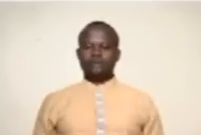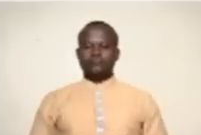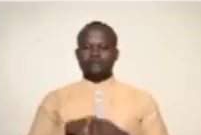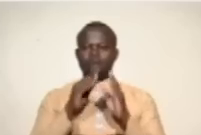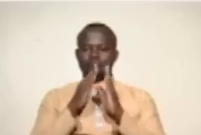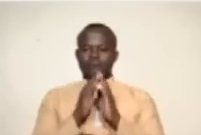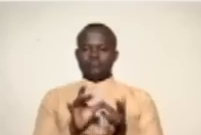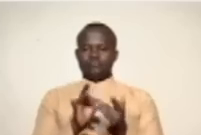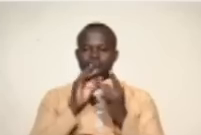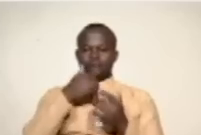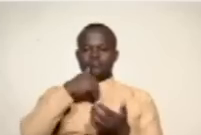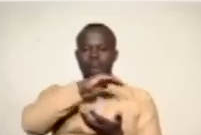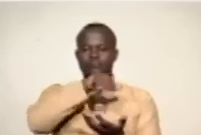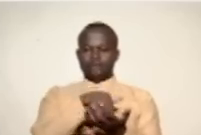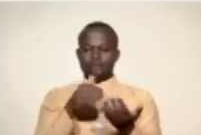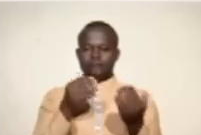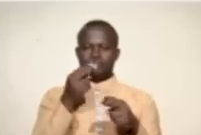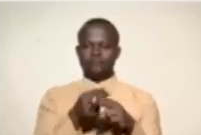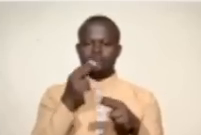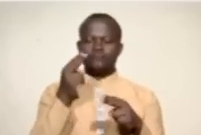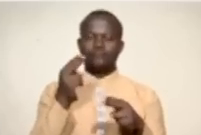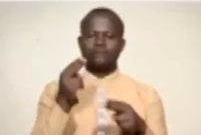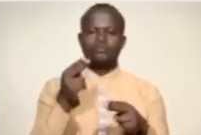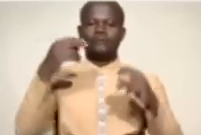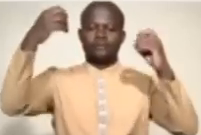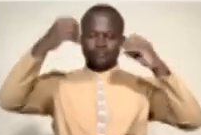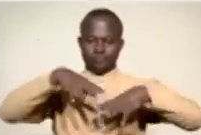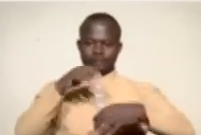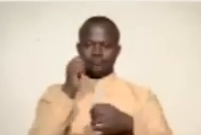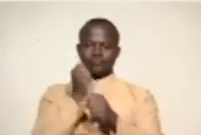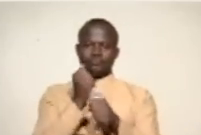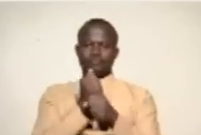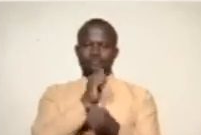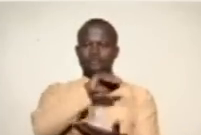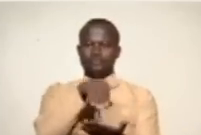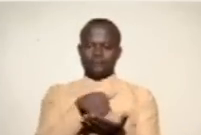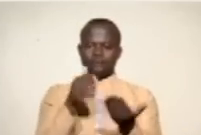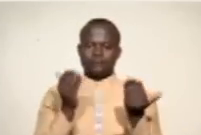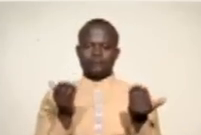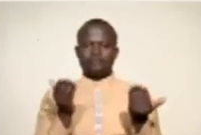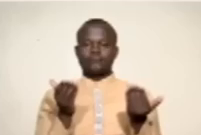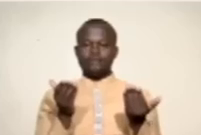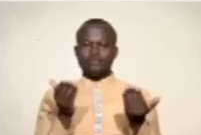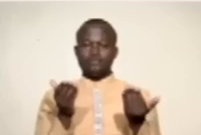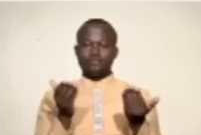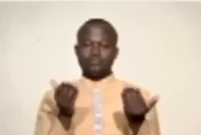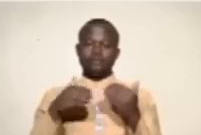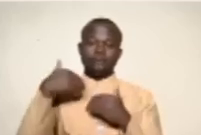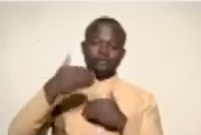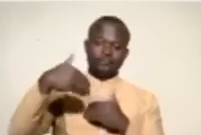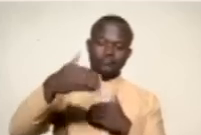dufite ibigo byitwa Kigali Employment Centers